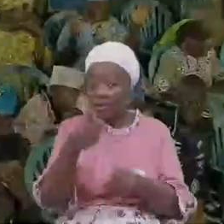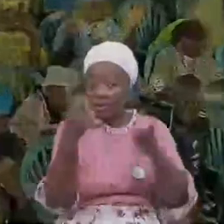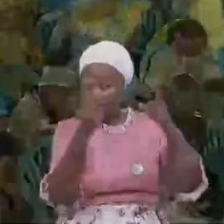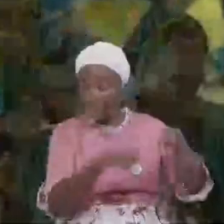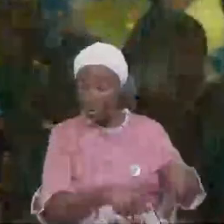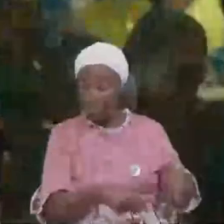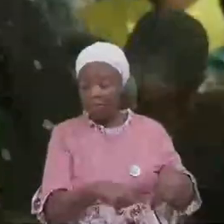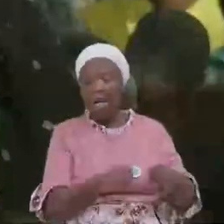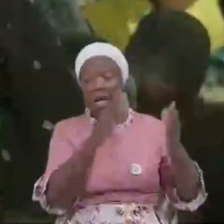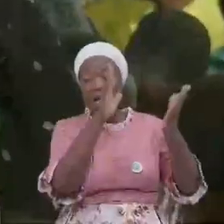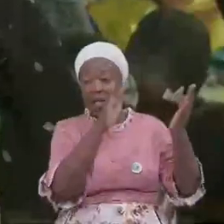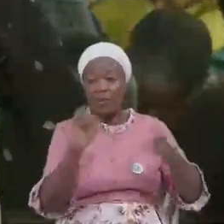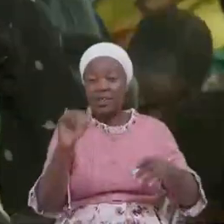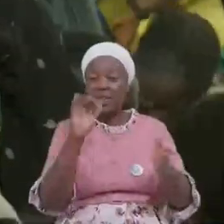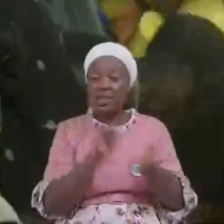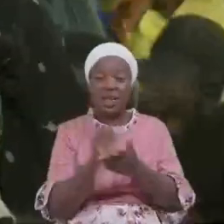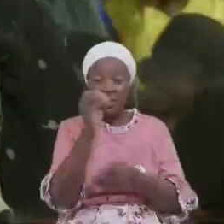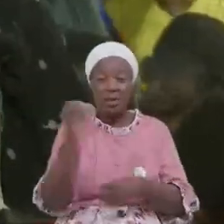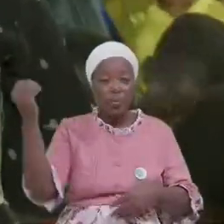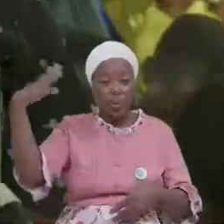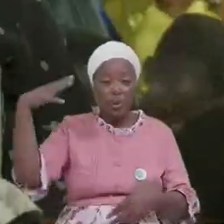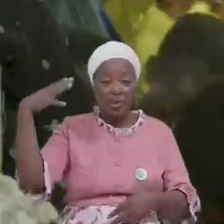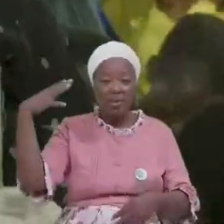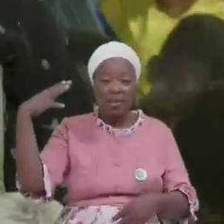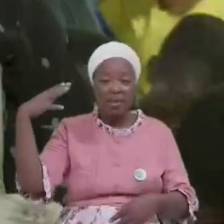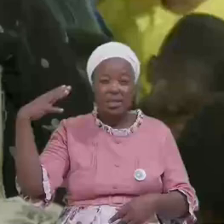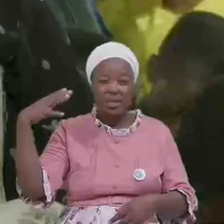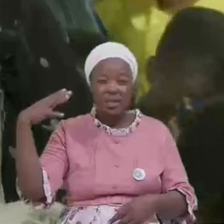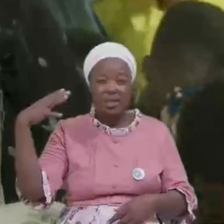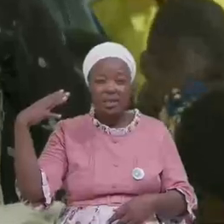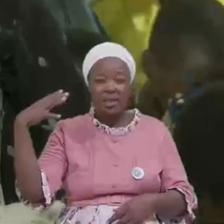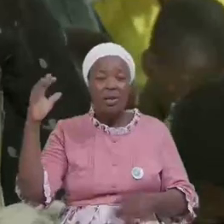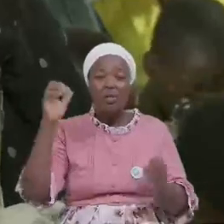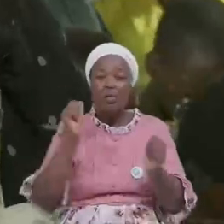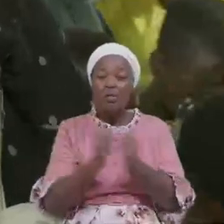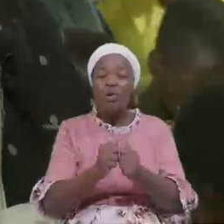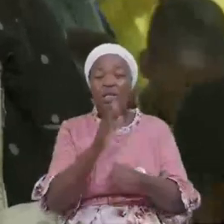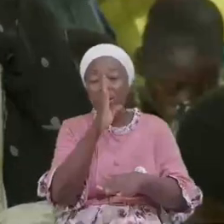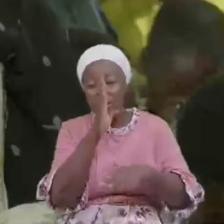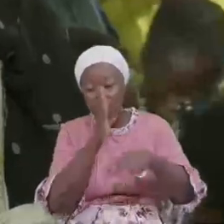Et quand vous venez en espérant la grâce, avec sobriété,